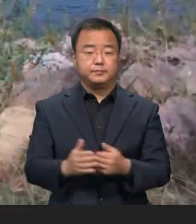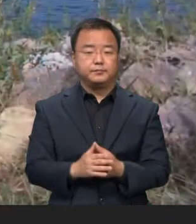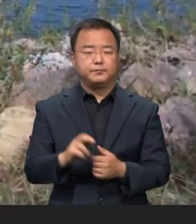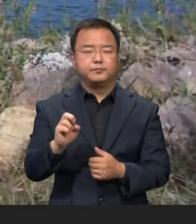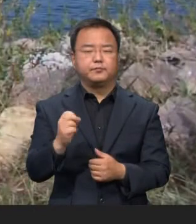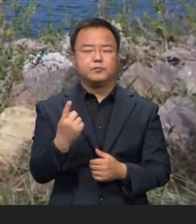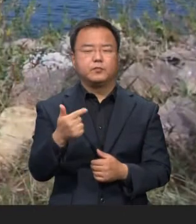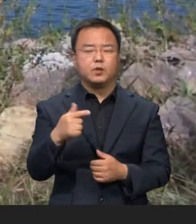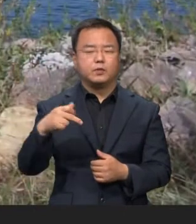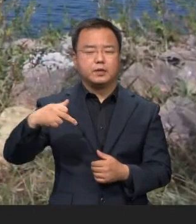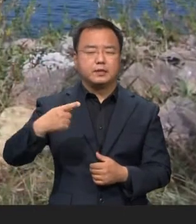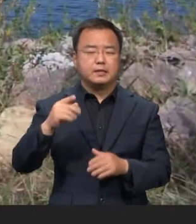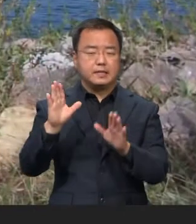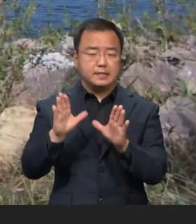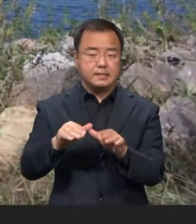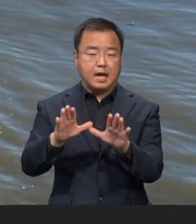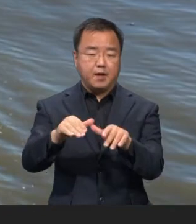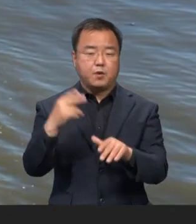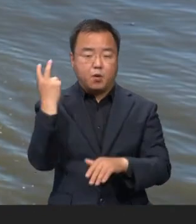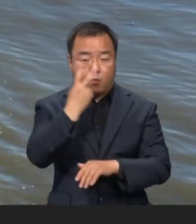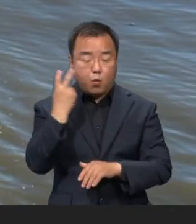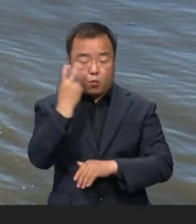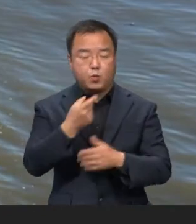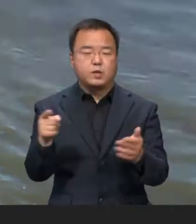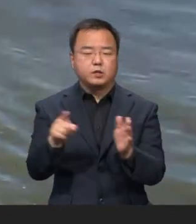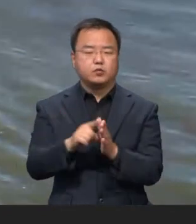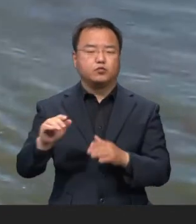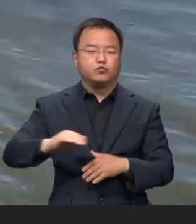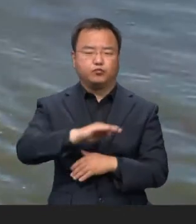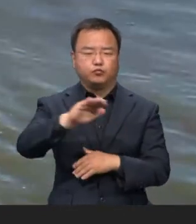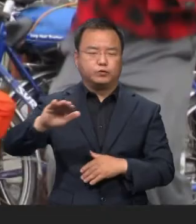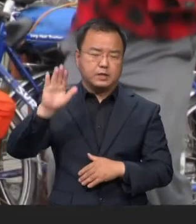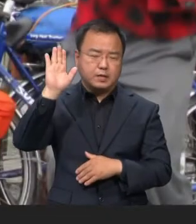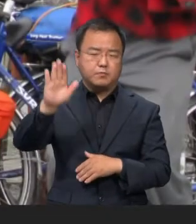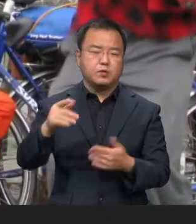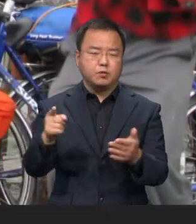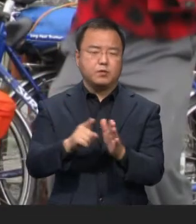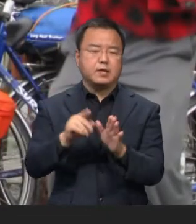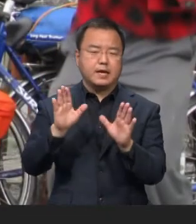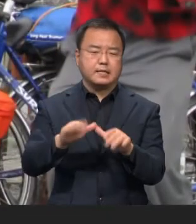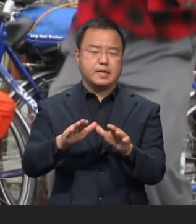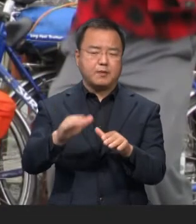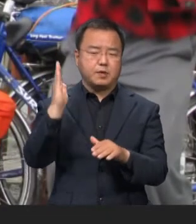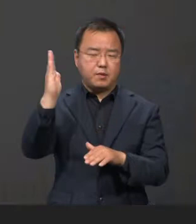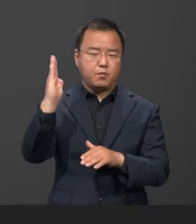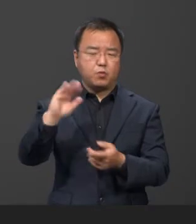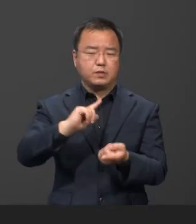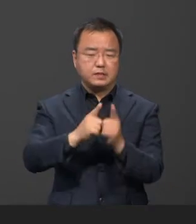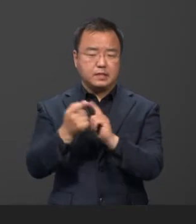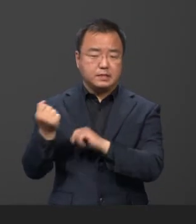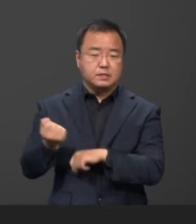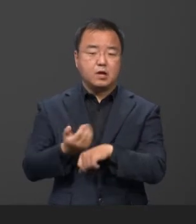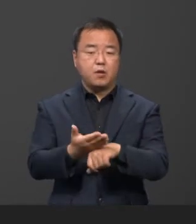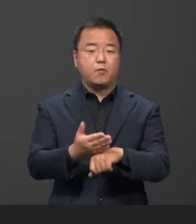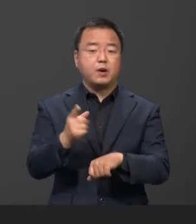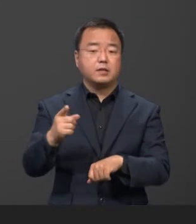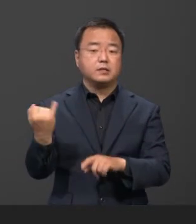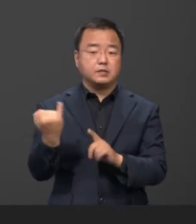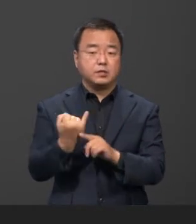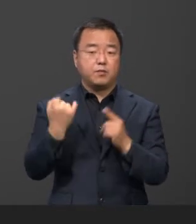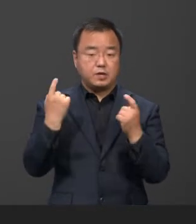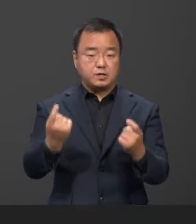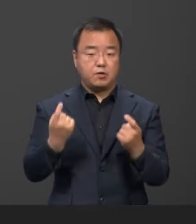모나크 나비를 보호하기 위해 그리고 우리의 미래를 위해 그녀는 나비의 목소리가 되었고 최근 그녀의 여정이 담긴